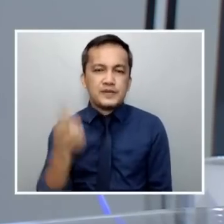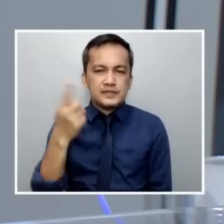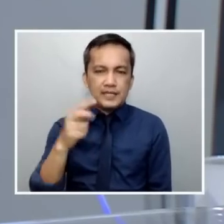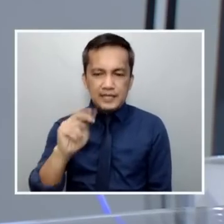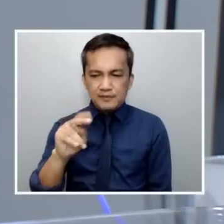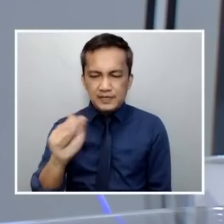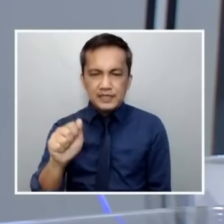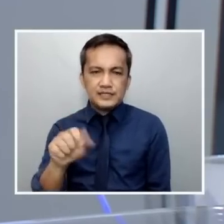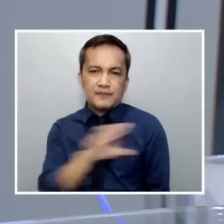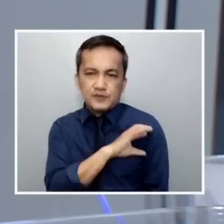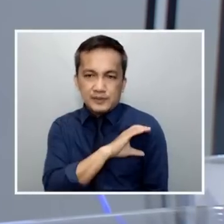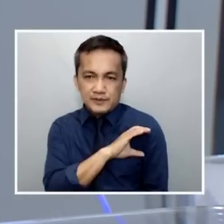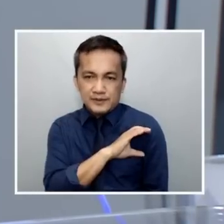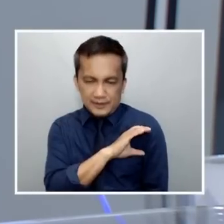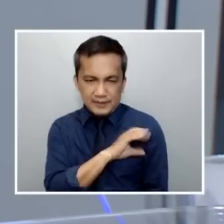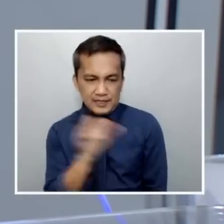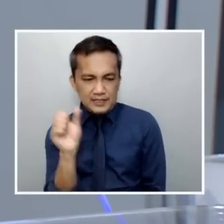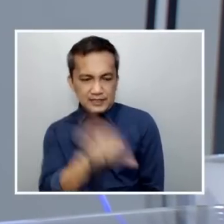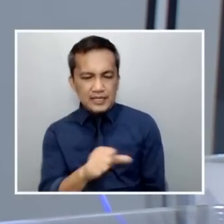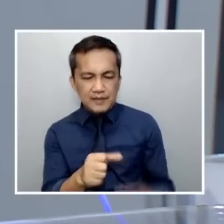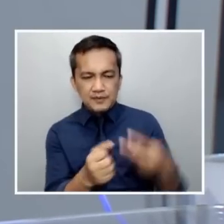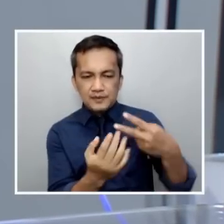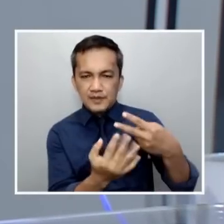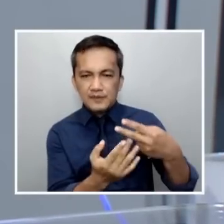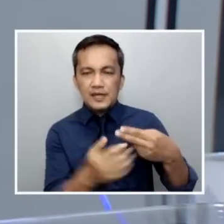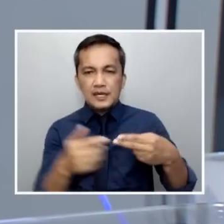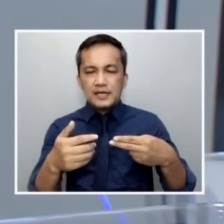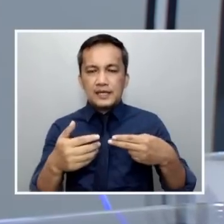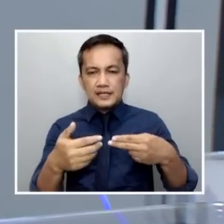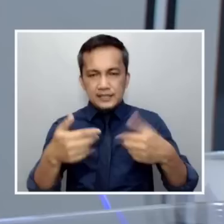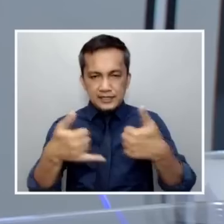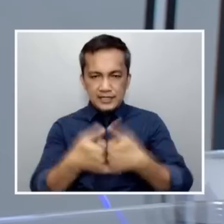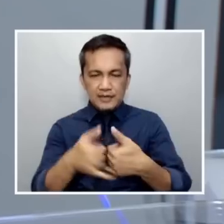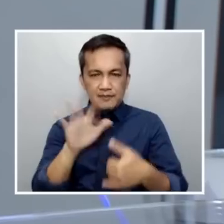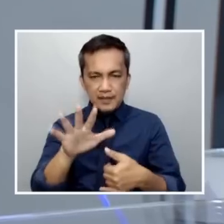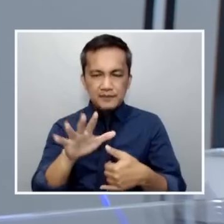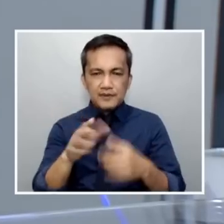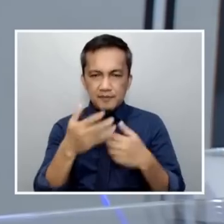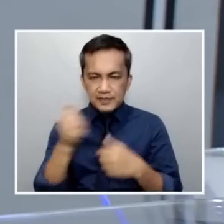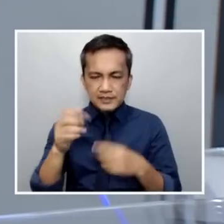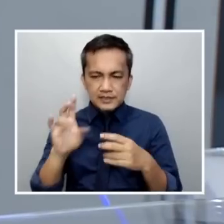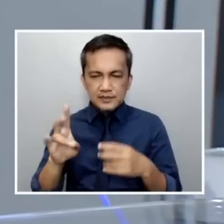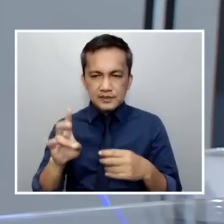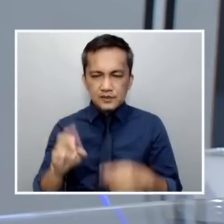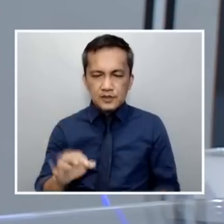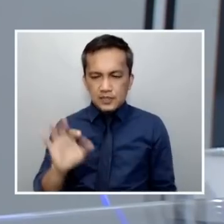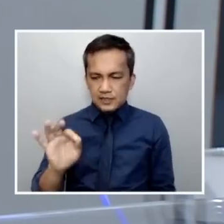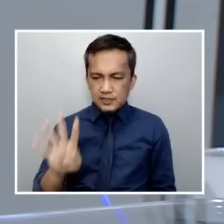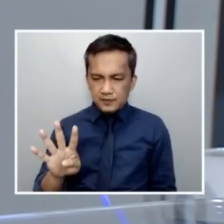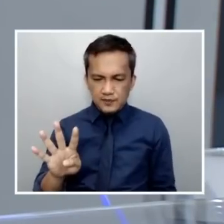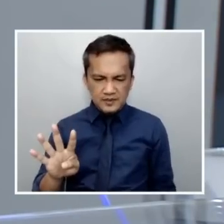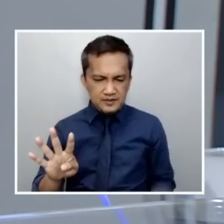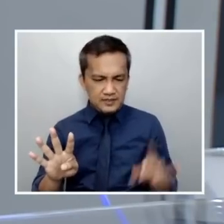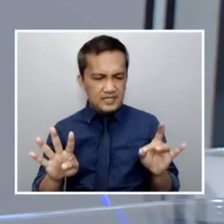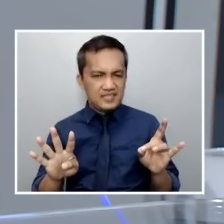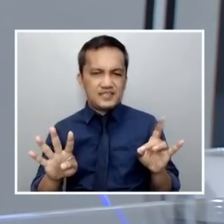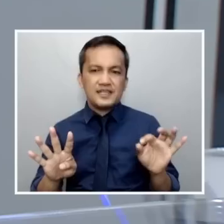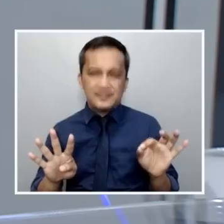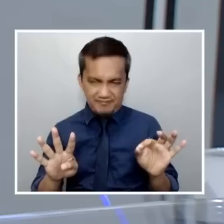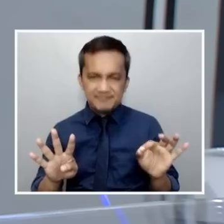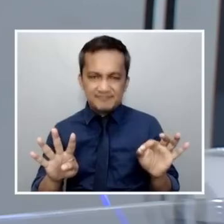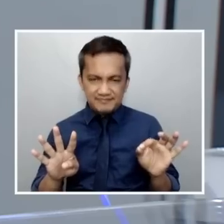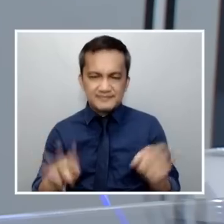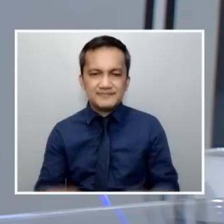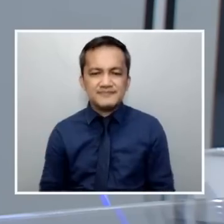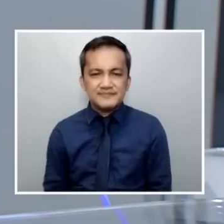title. Tinalo nilang Miami Heat sa Game 5 ng Best of 7 Finals sa score na 94-89. Nagpapatrol